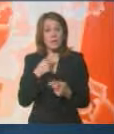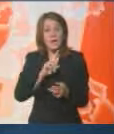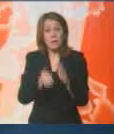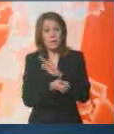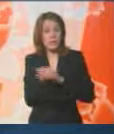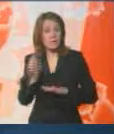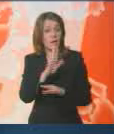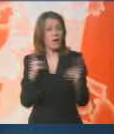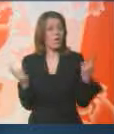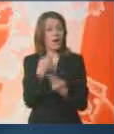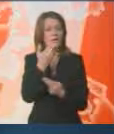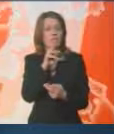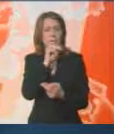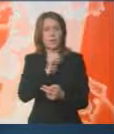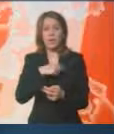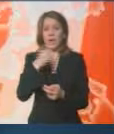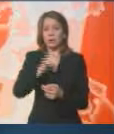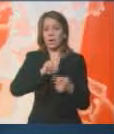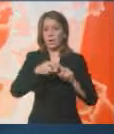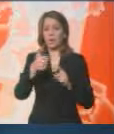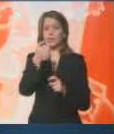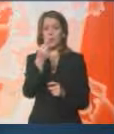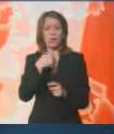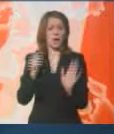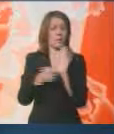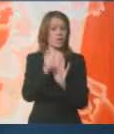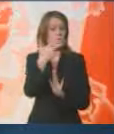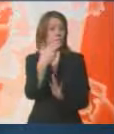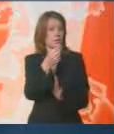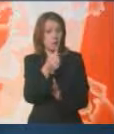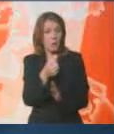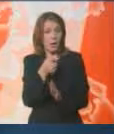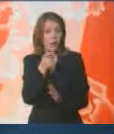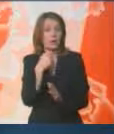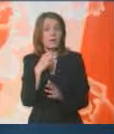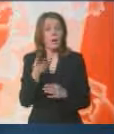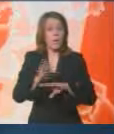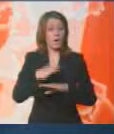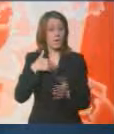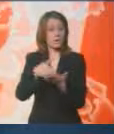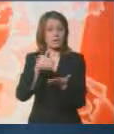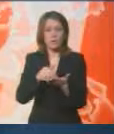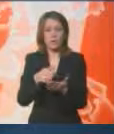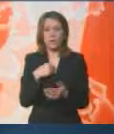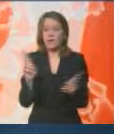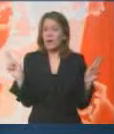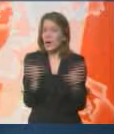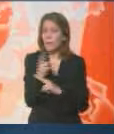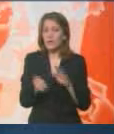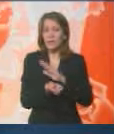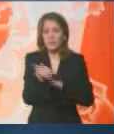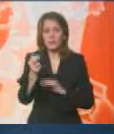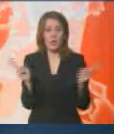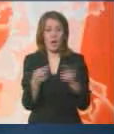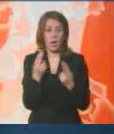izađemo tako lako iz te priče. Mi ne kupujemo neku robu za 100 dinara pa je prodajemo za 130 dinara i s te marže pokrivamo naše troškove. Mi ne možemo da izađemo lako,